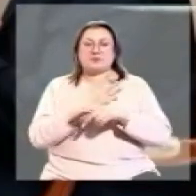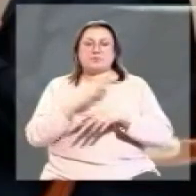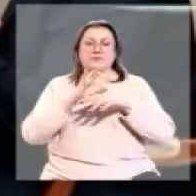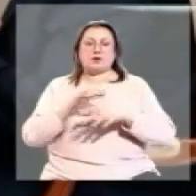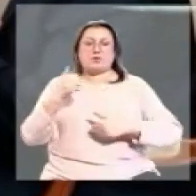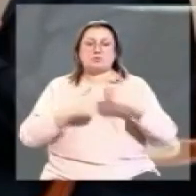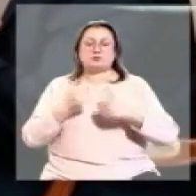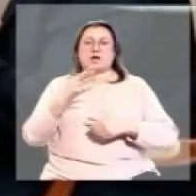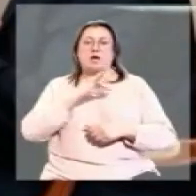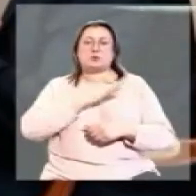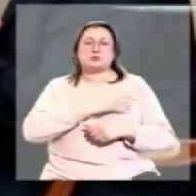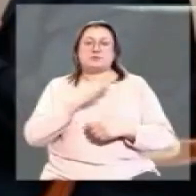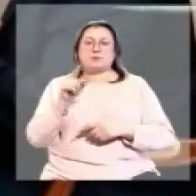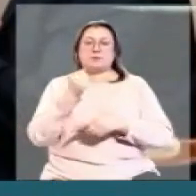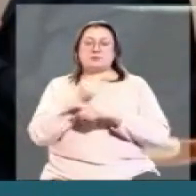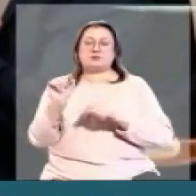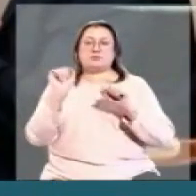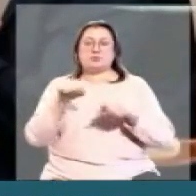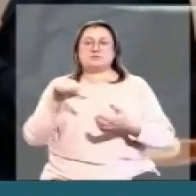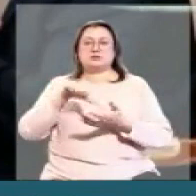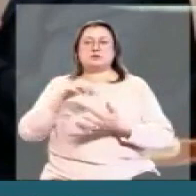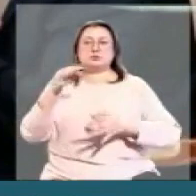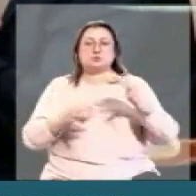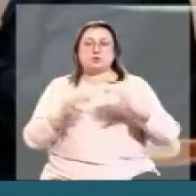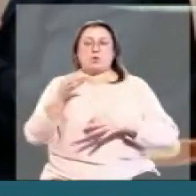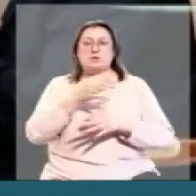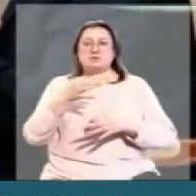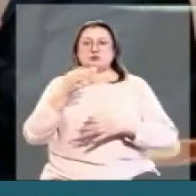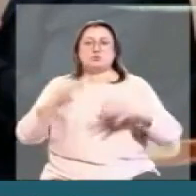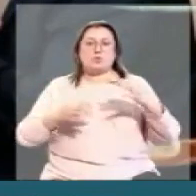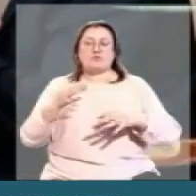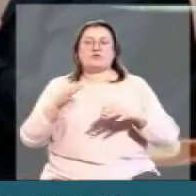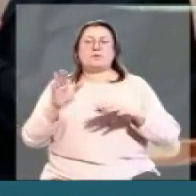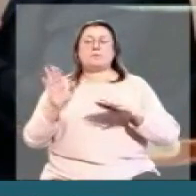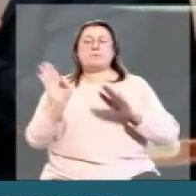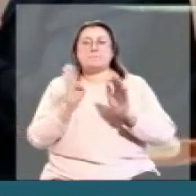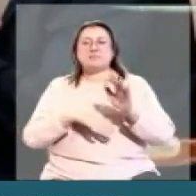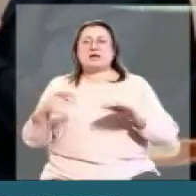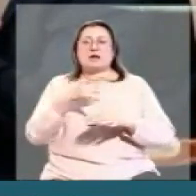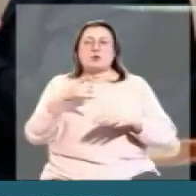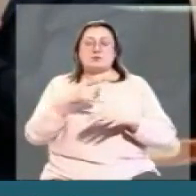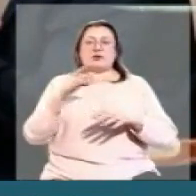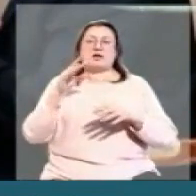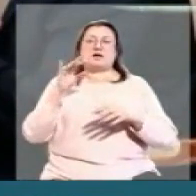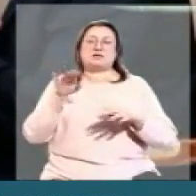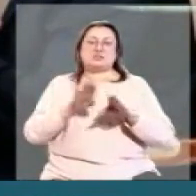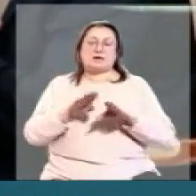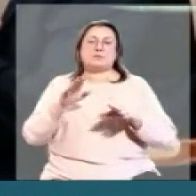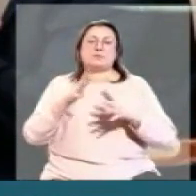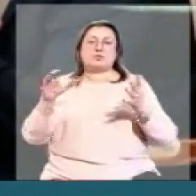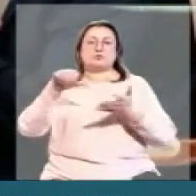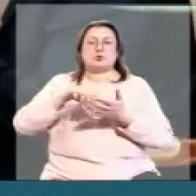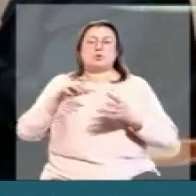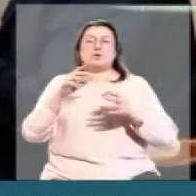провели конкурс для юристов. Его победители смогут стать судьями областных судов, минуя районный уровень. Таким образом, удалось привлечь